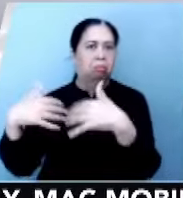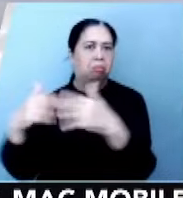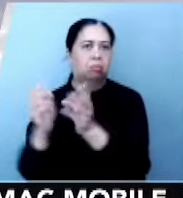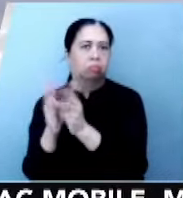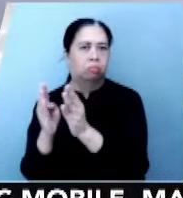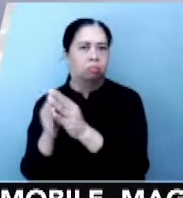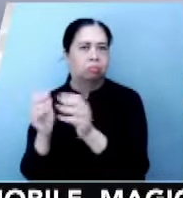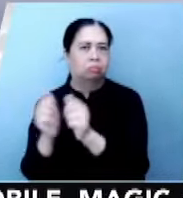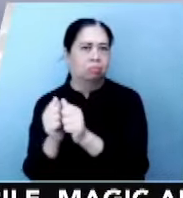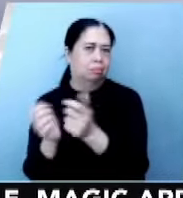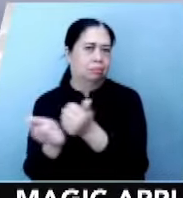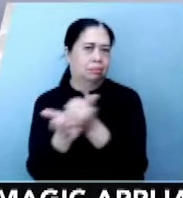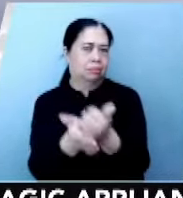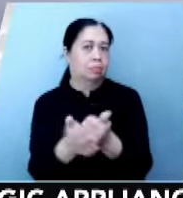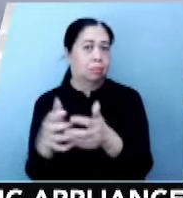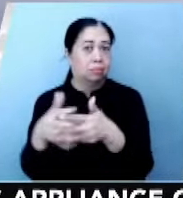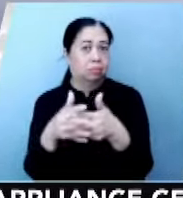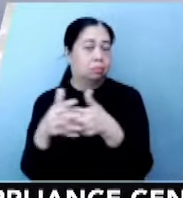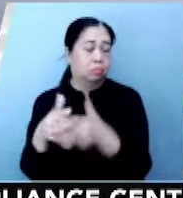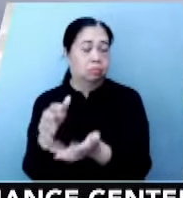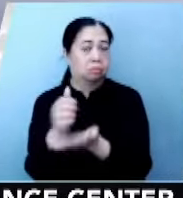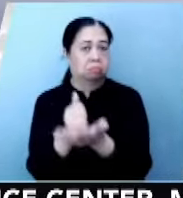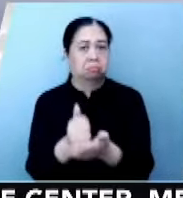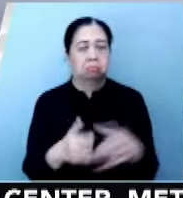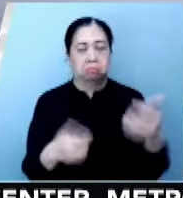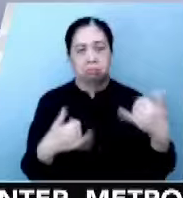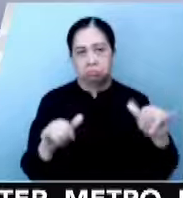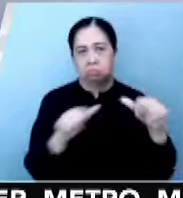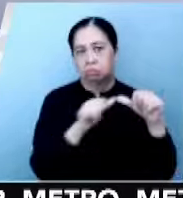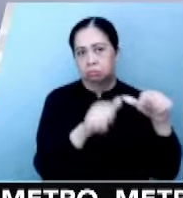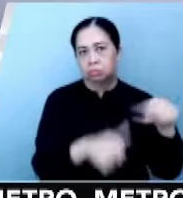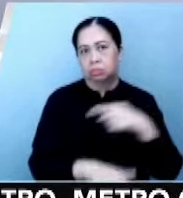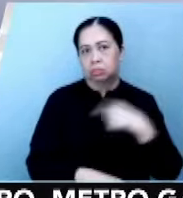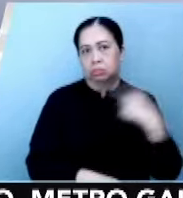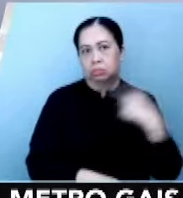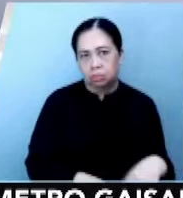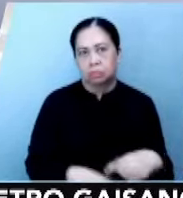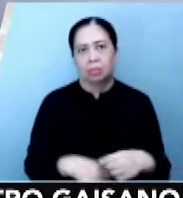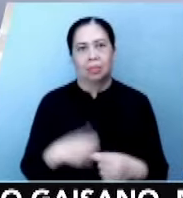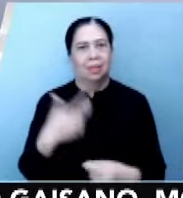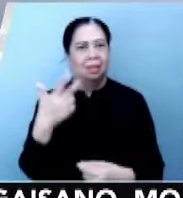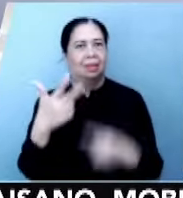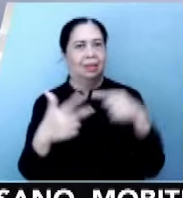the Philippines by the United States and by the trilateral summit.